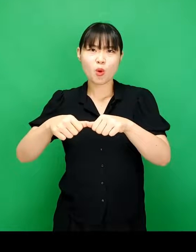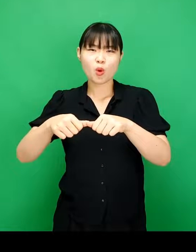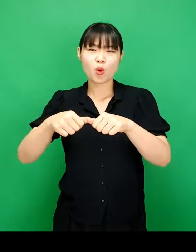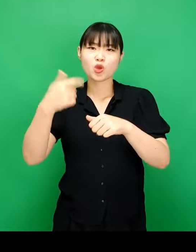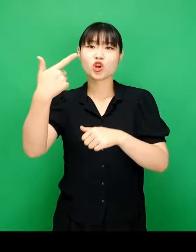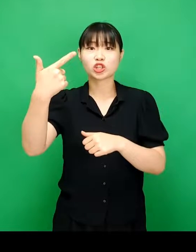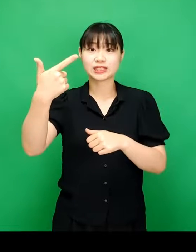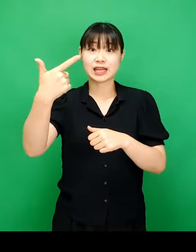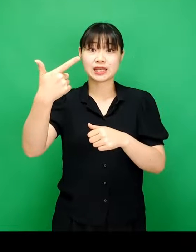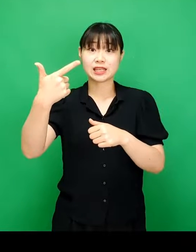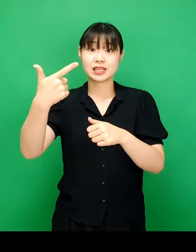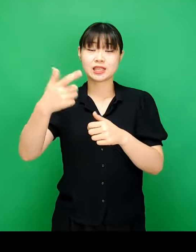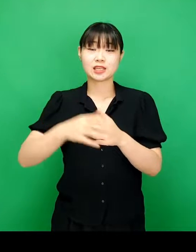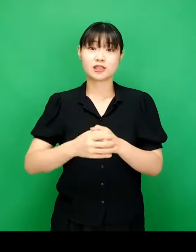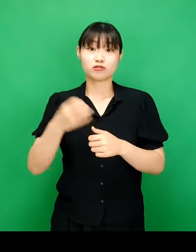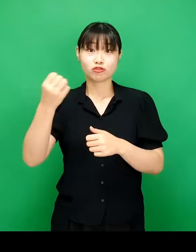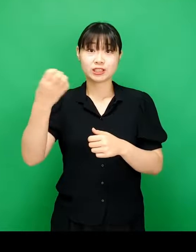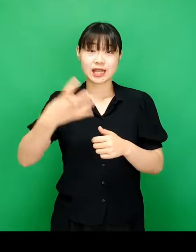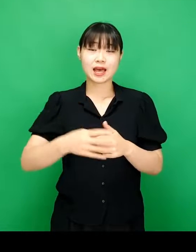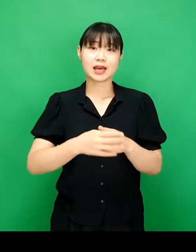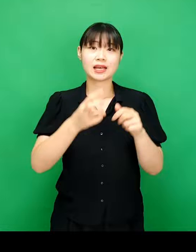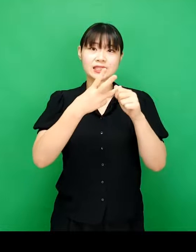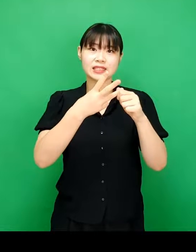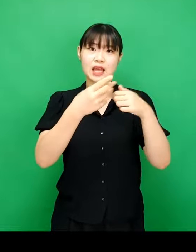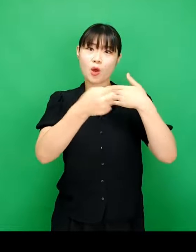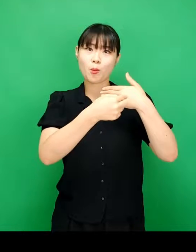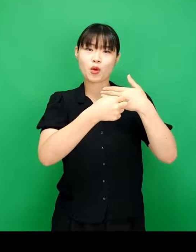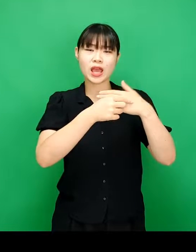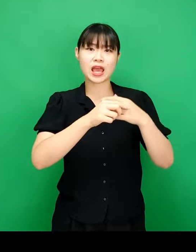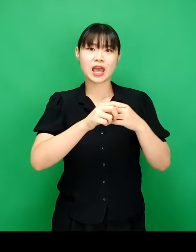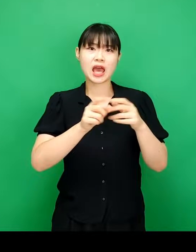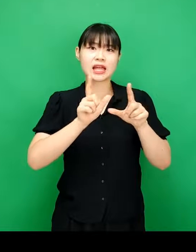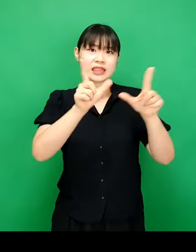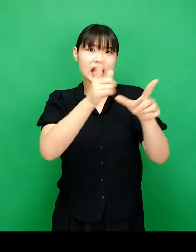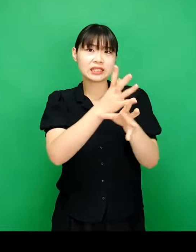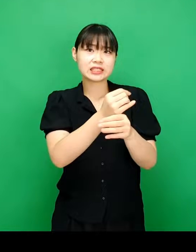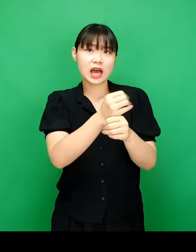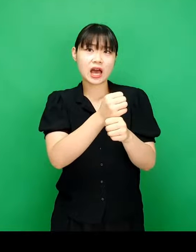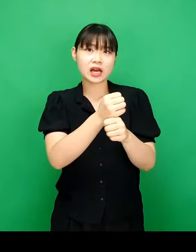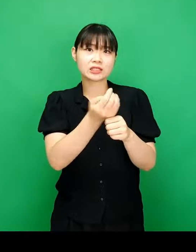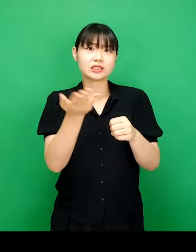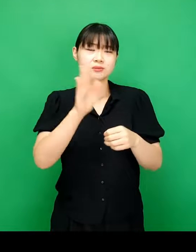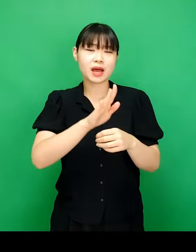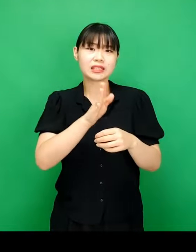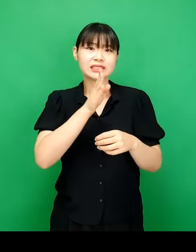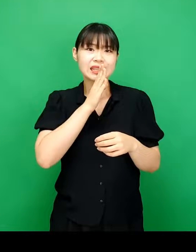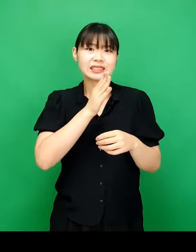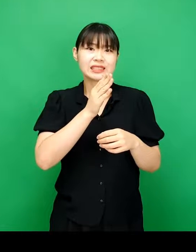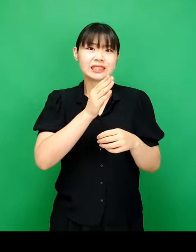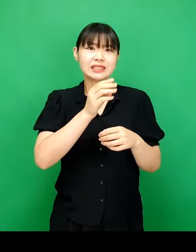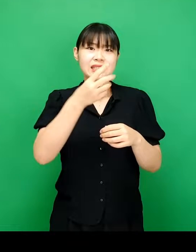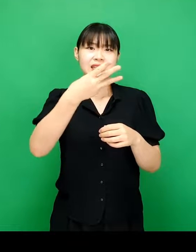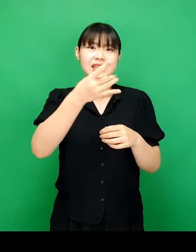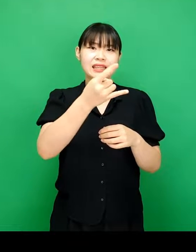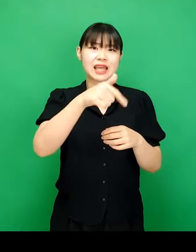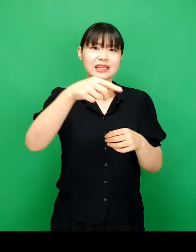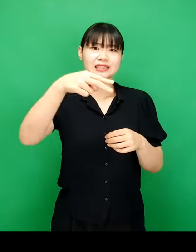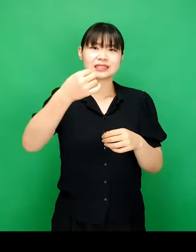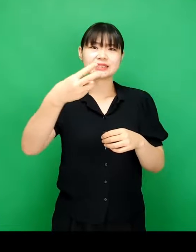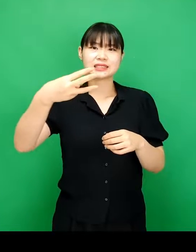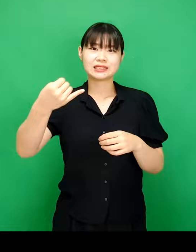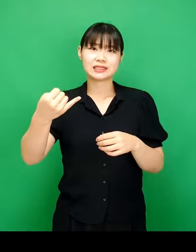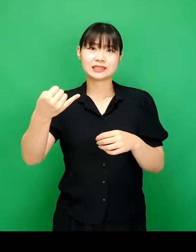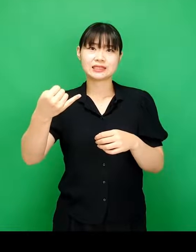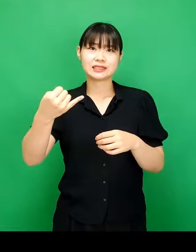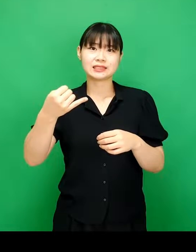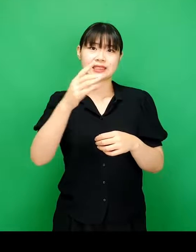형식인데 주민등록번호 스타일의 6자리 숫자입니다. 셋째, 겉보기에는 날짜 형식이지만 사실은 텍스트